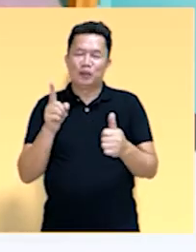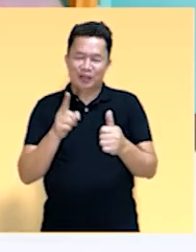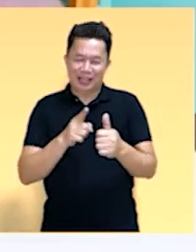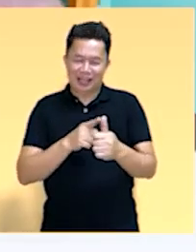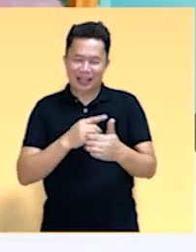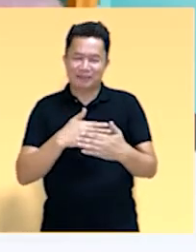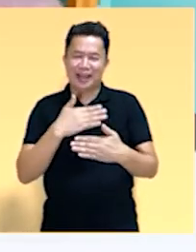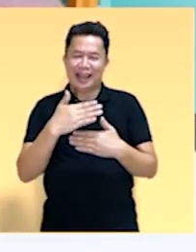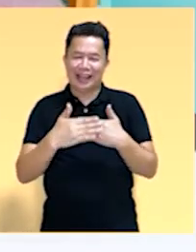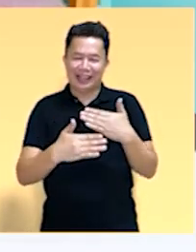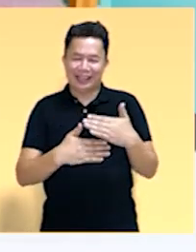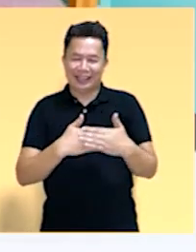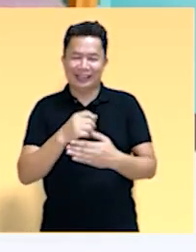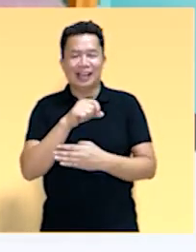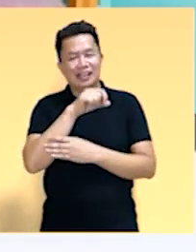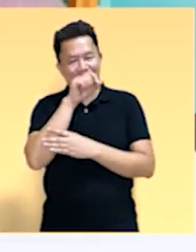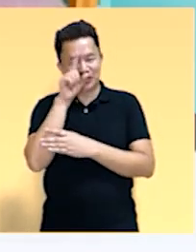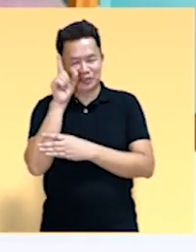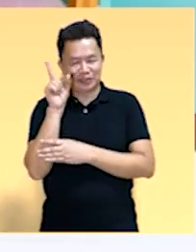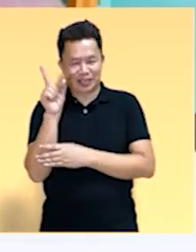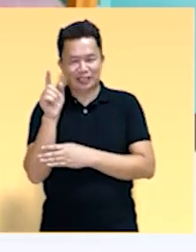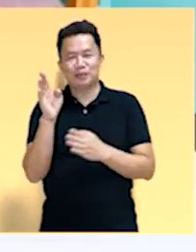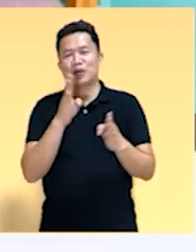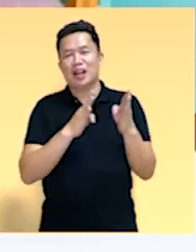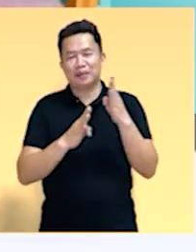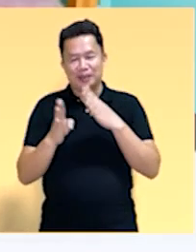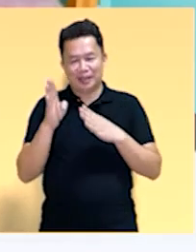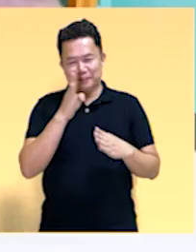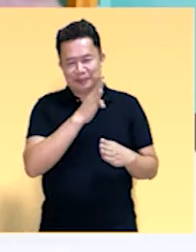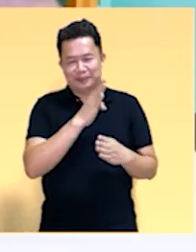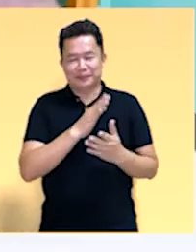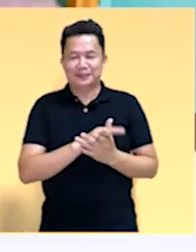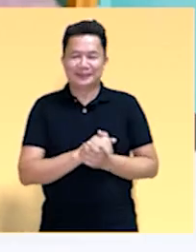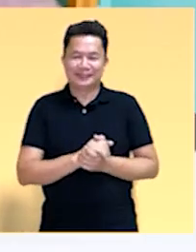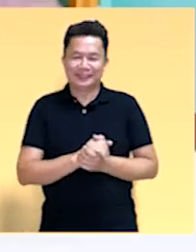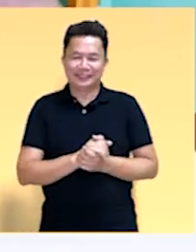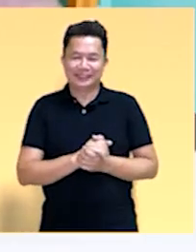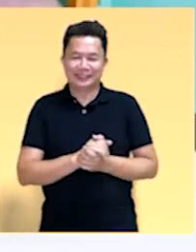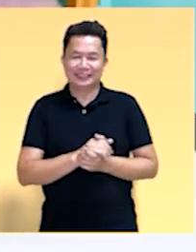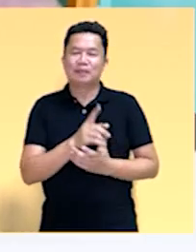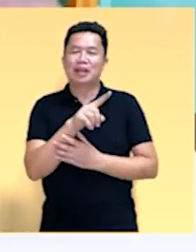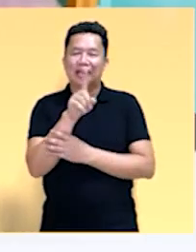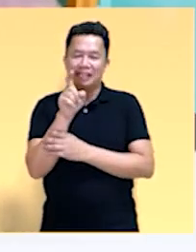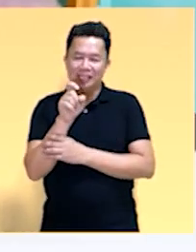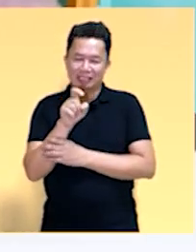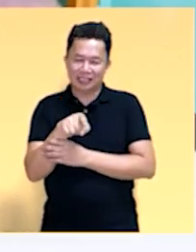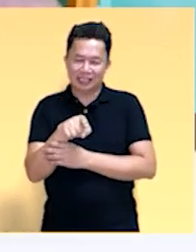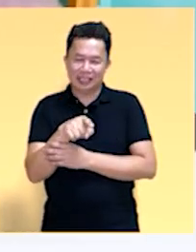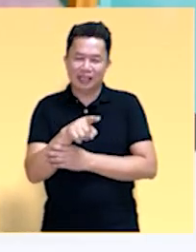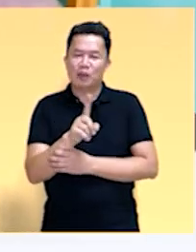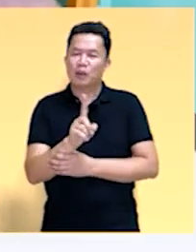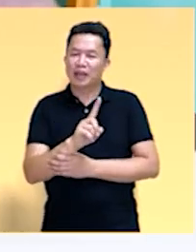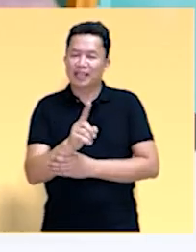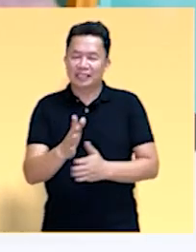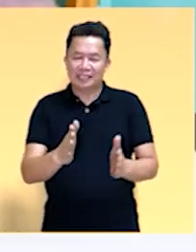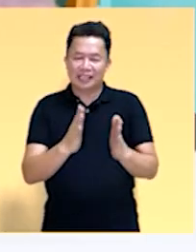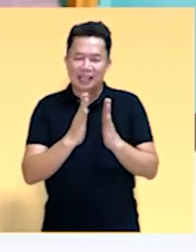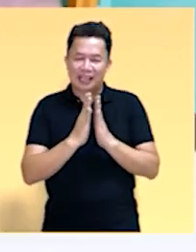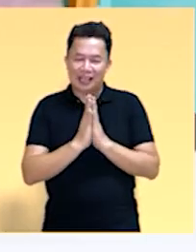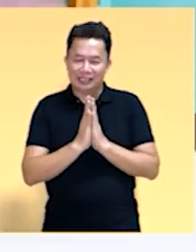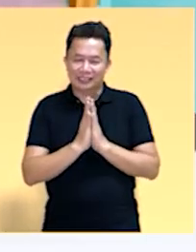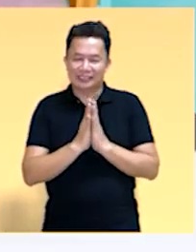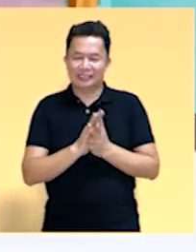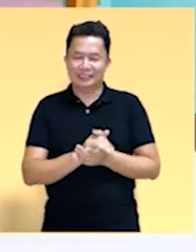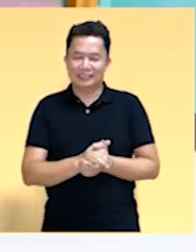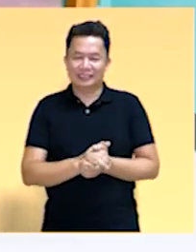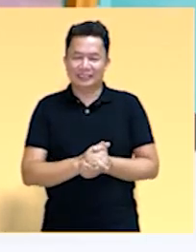Unang hakbang, understand the problem. Mga tanong, what is asked?